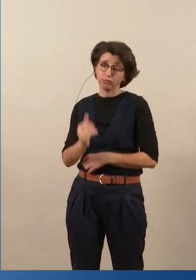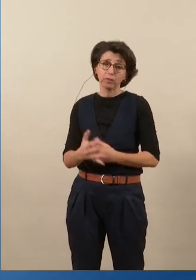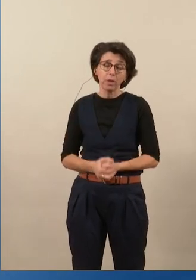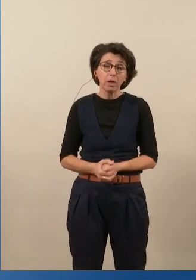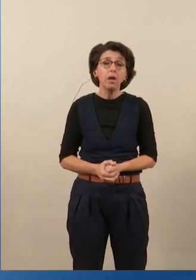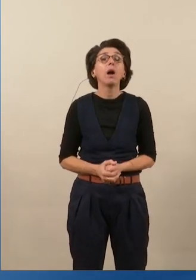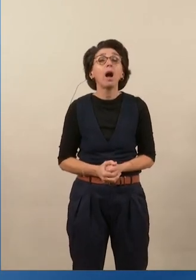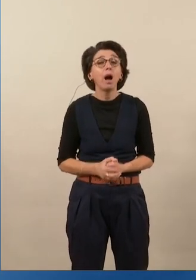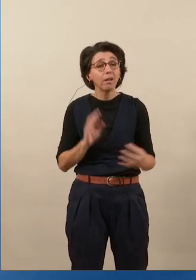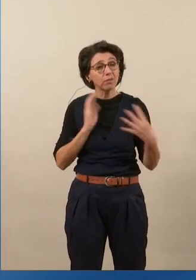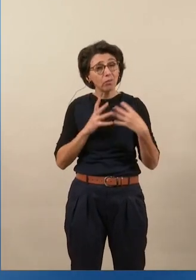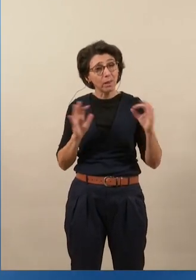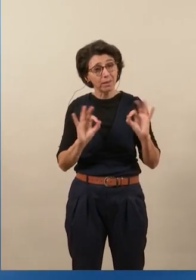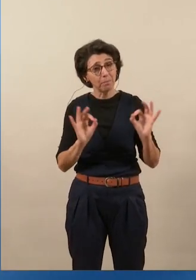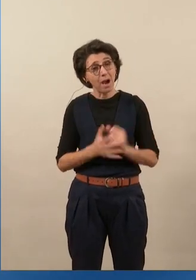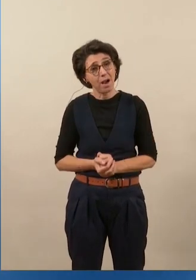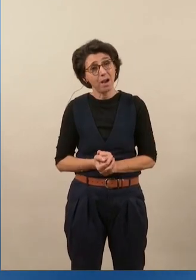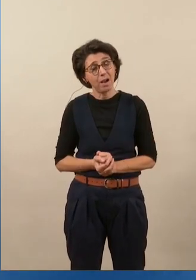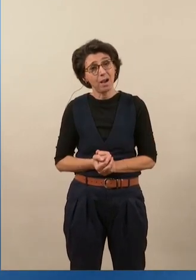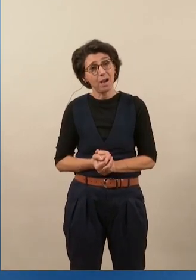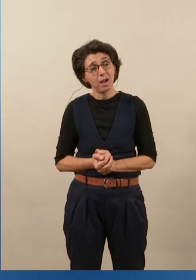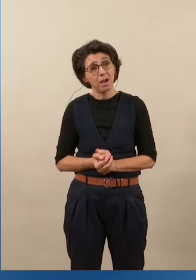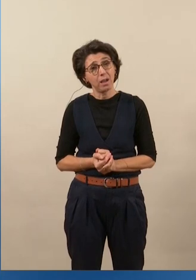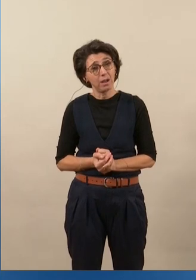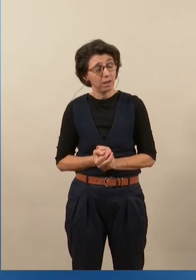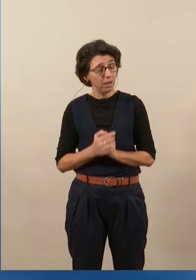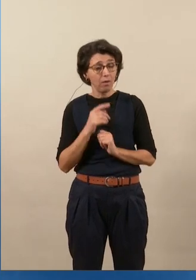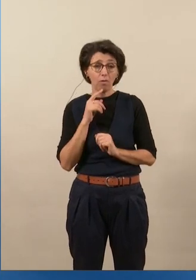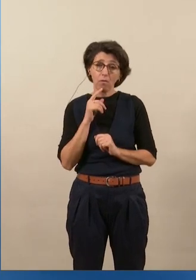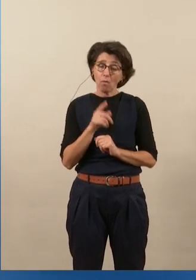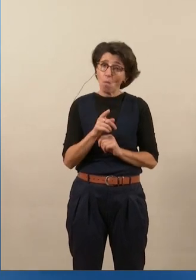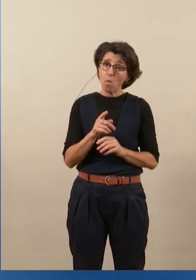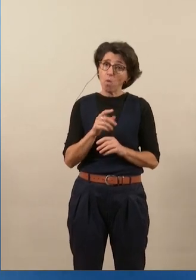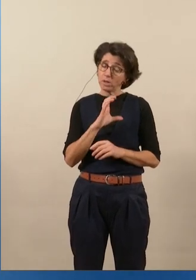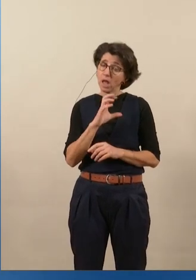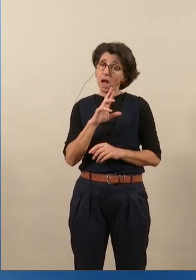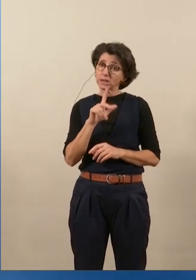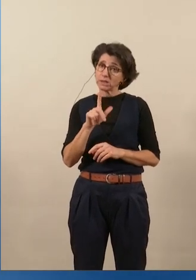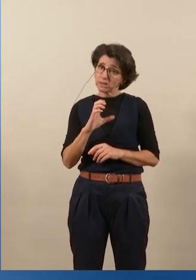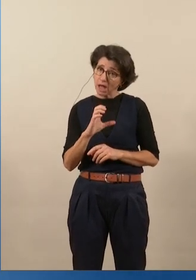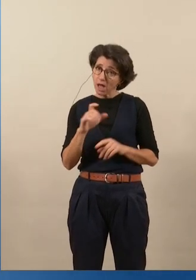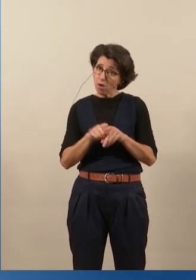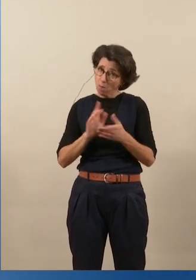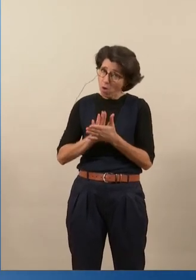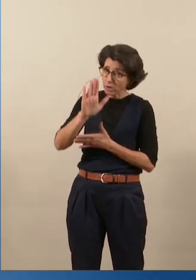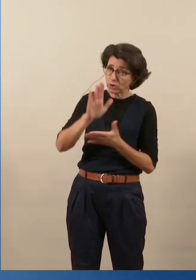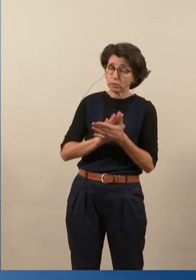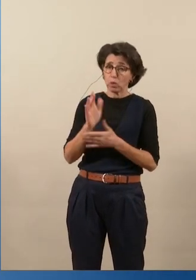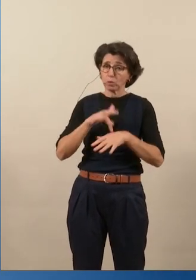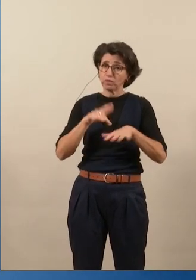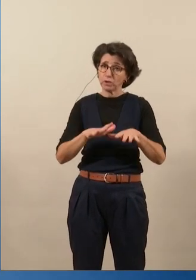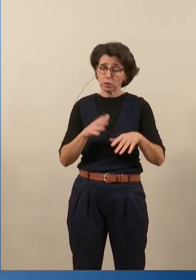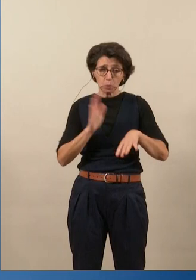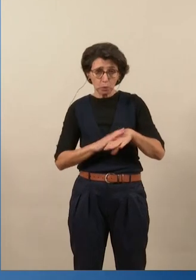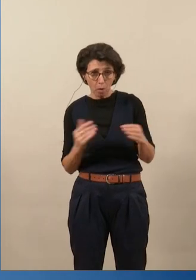ce défaut de transparence va totalement à l'encontre des engagements pris vis-à-vis de la CRC et suite